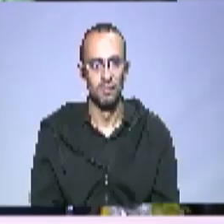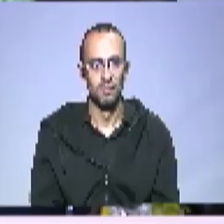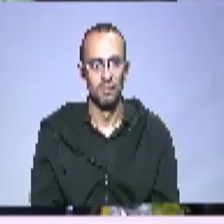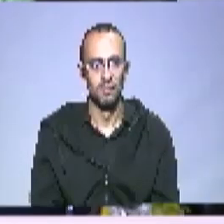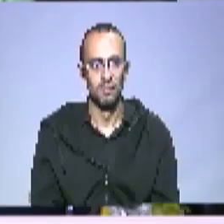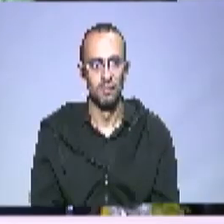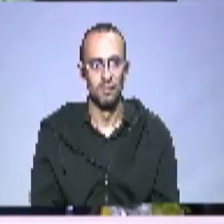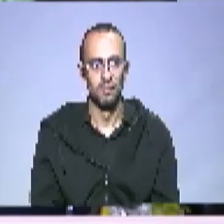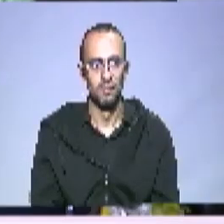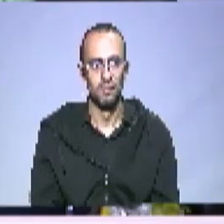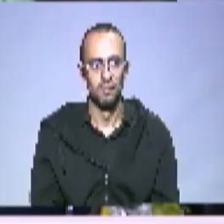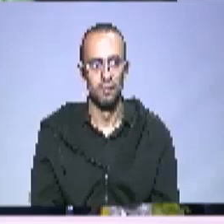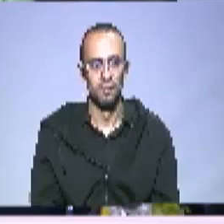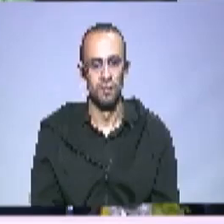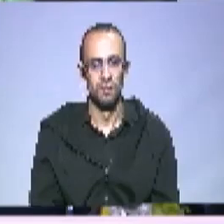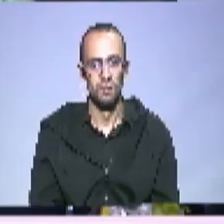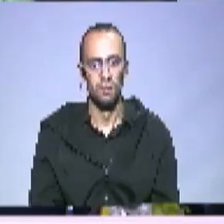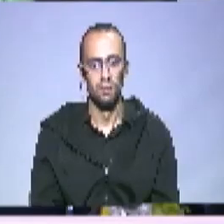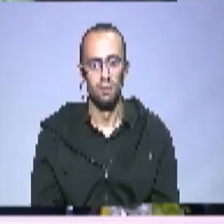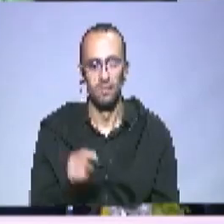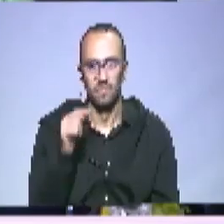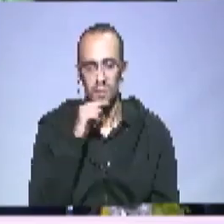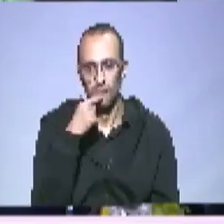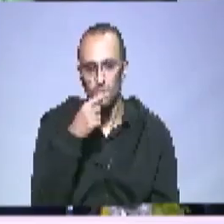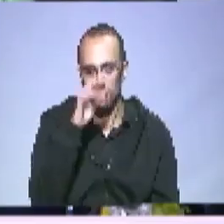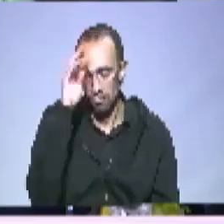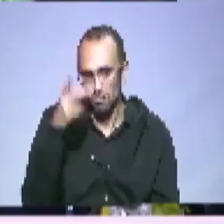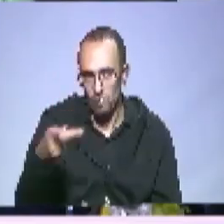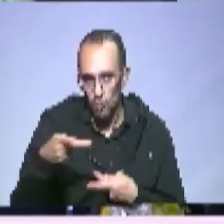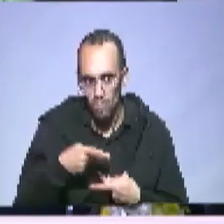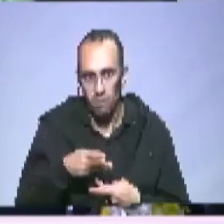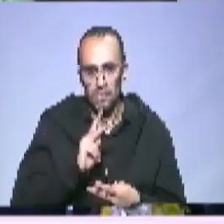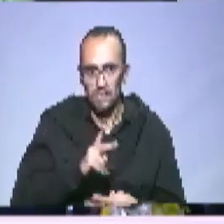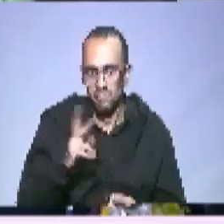طبعا بقى ايه عزومات، في مثلا مناسبه كويس.